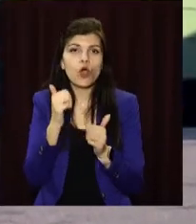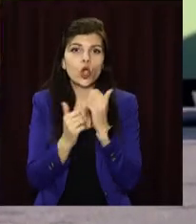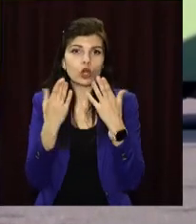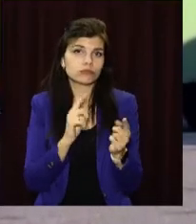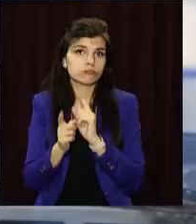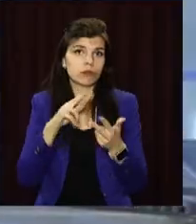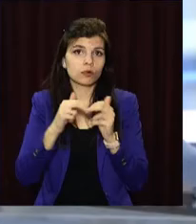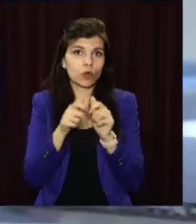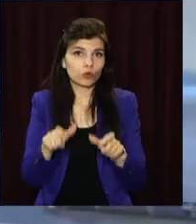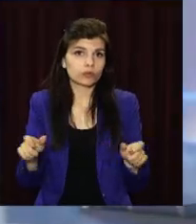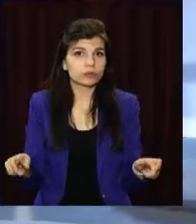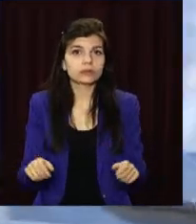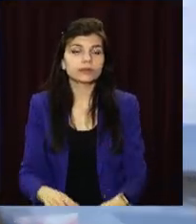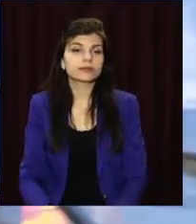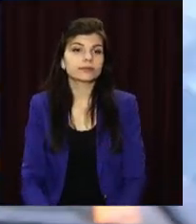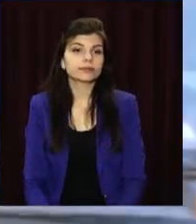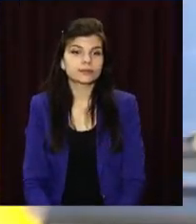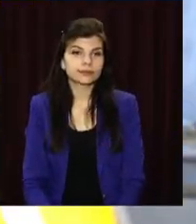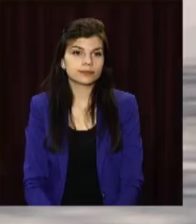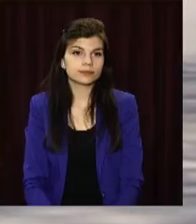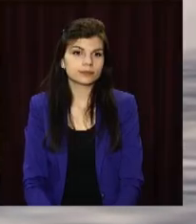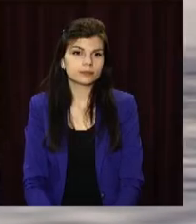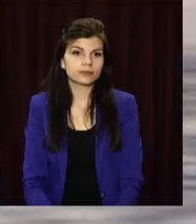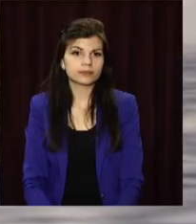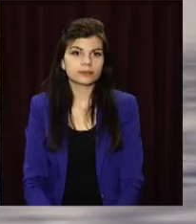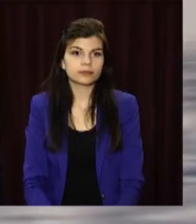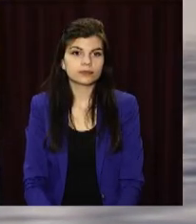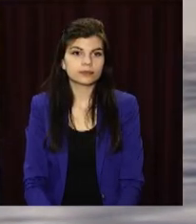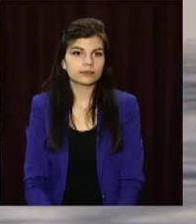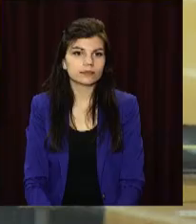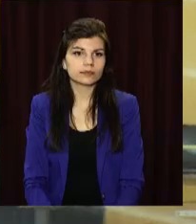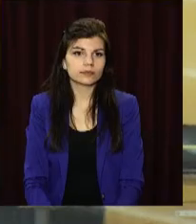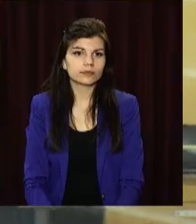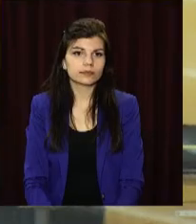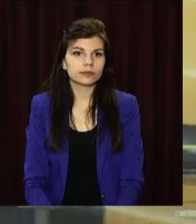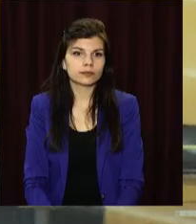перевезення кам'янчан. Альона Вітрова, Олександр Вернигоров, Open News, телеканал «Відкритий».